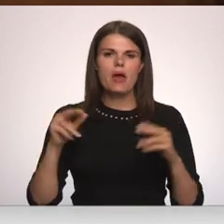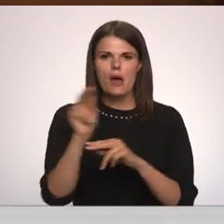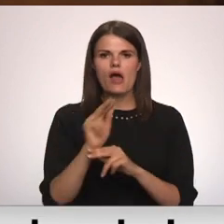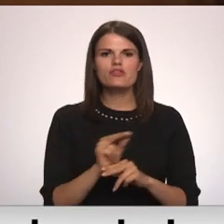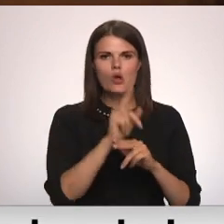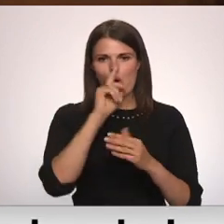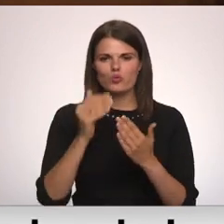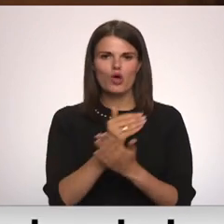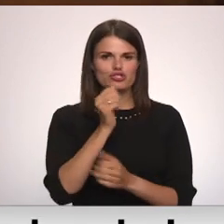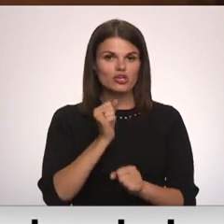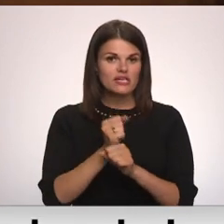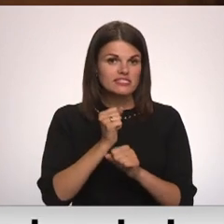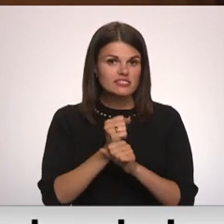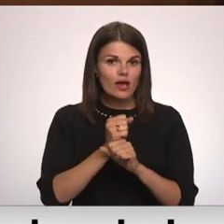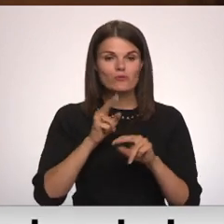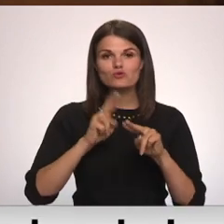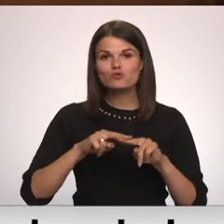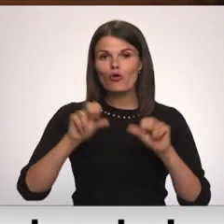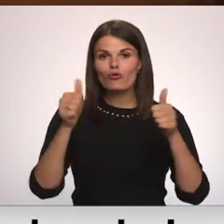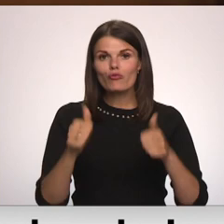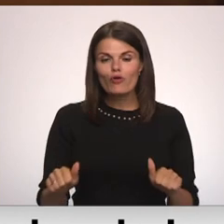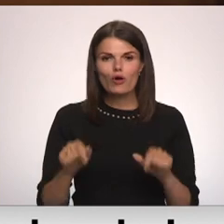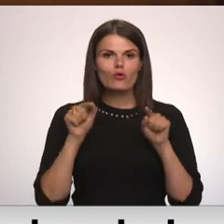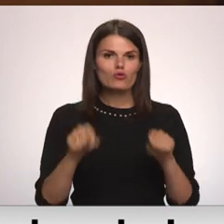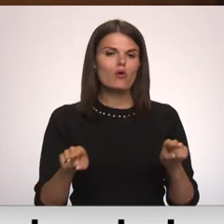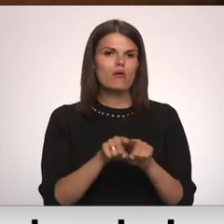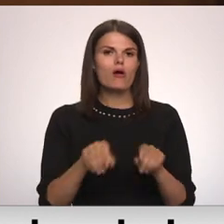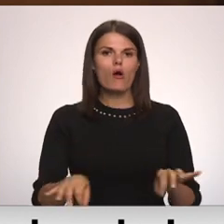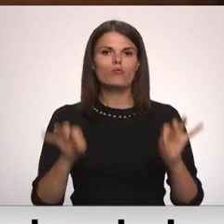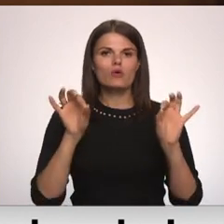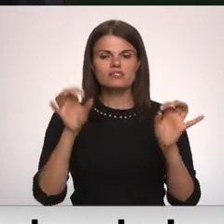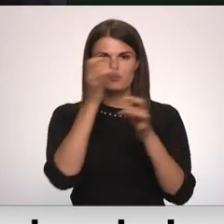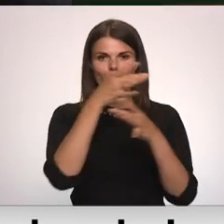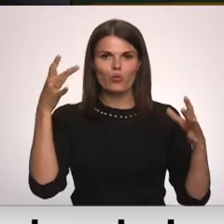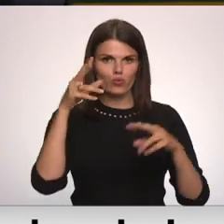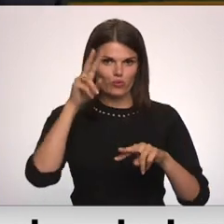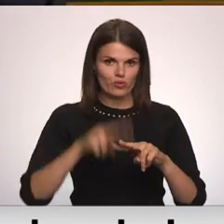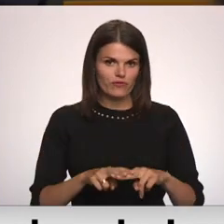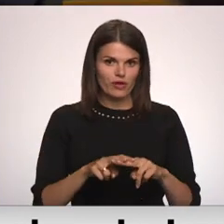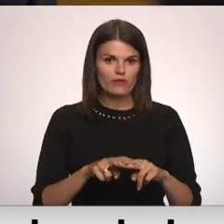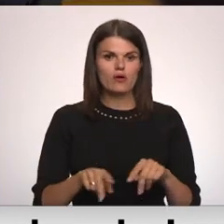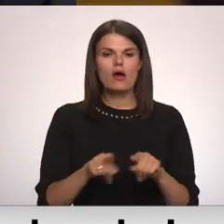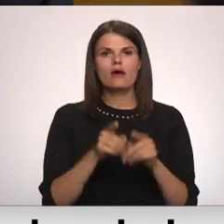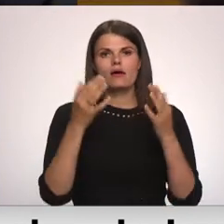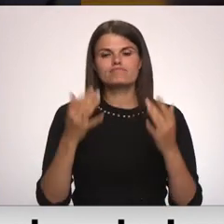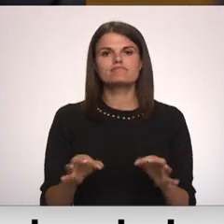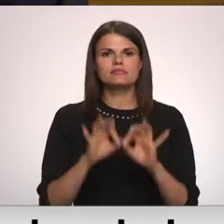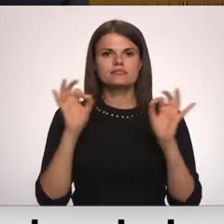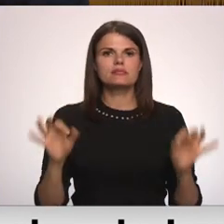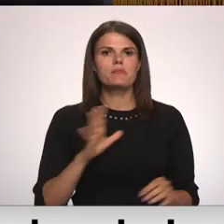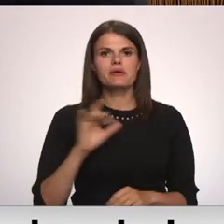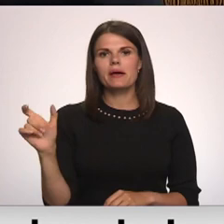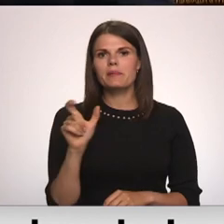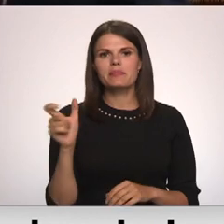atjaunošanas darbus un veidot to, kā nozīmīgu kultūru vietu. Kā ceremoniāls sākums bija brīdis,